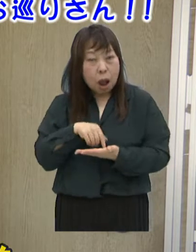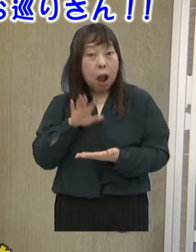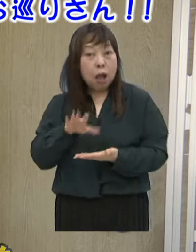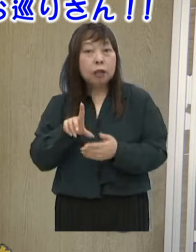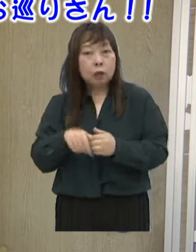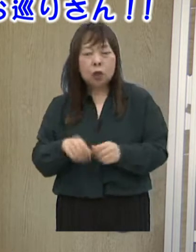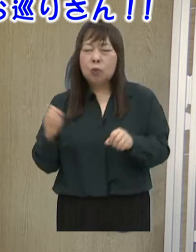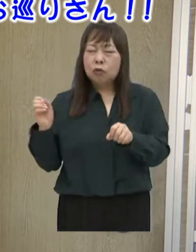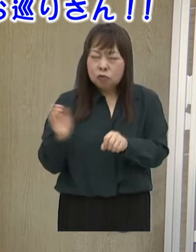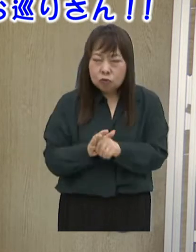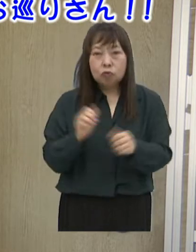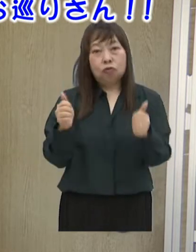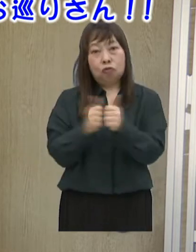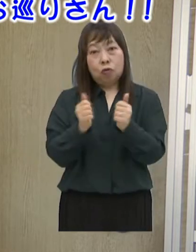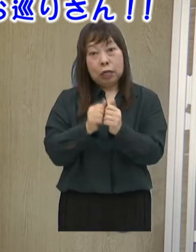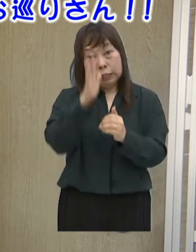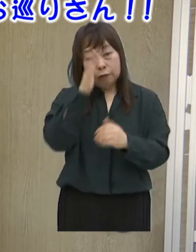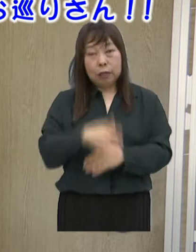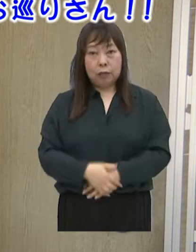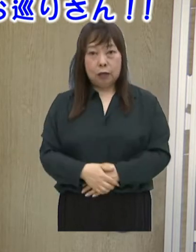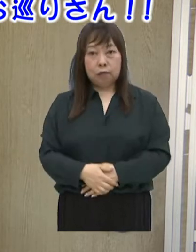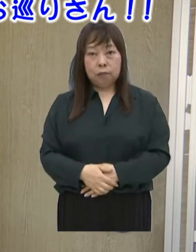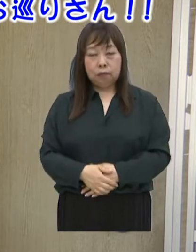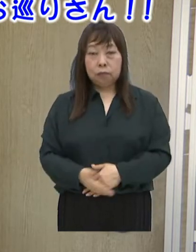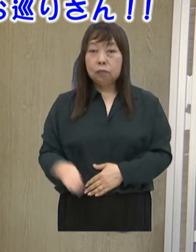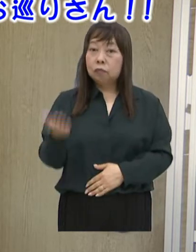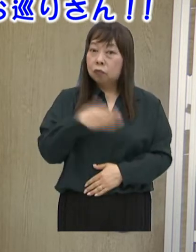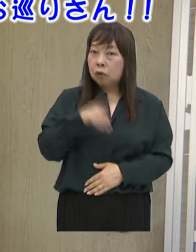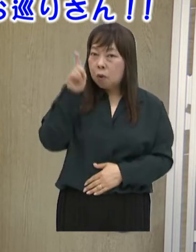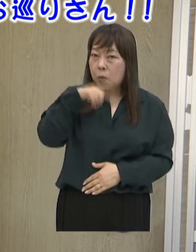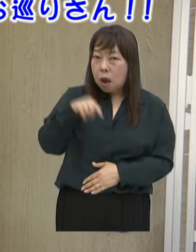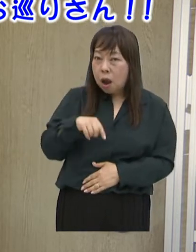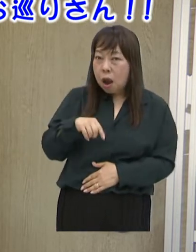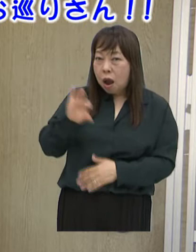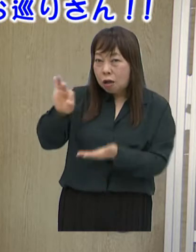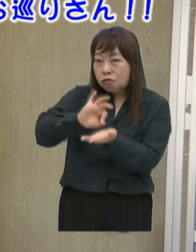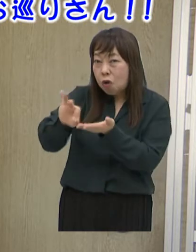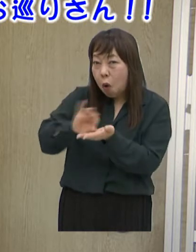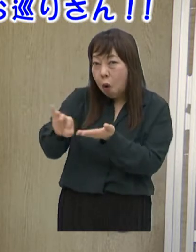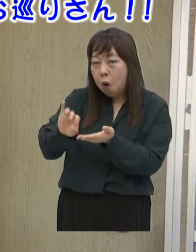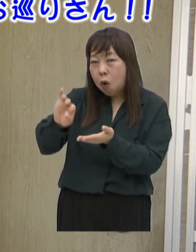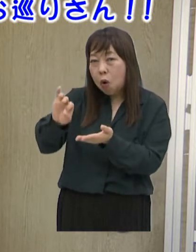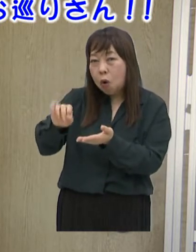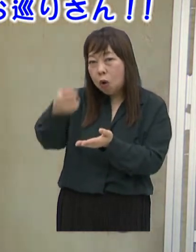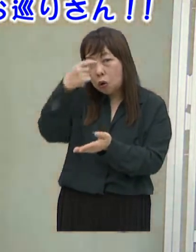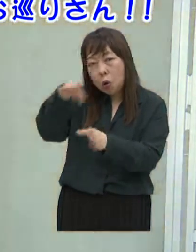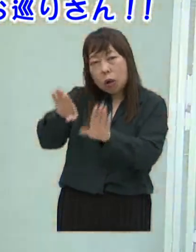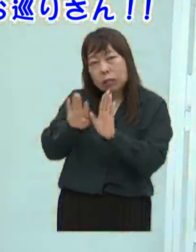。次に悪徳商法の被害防止についてお話しします。